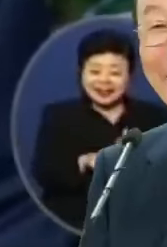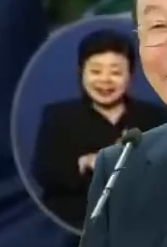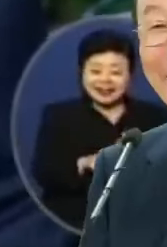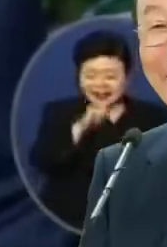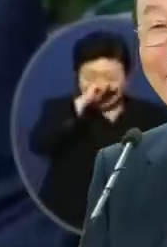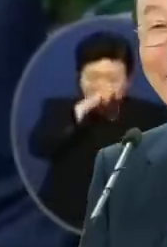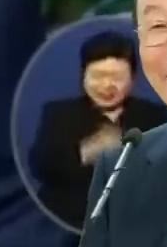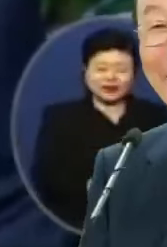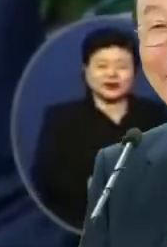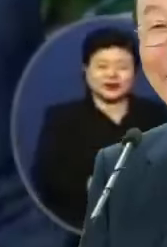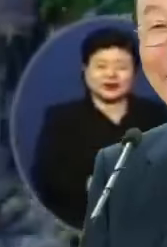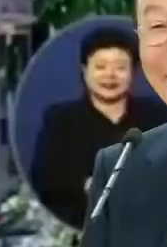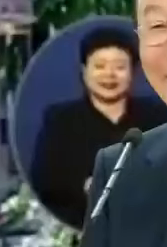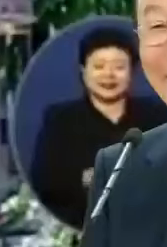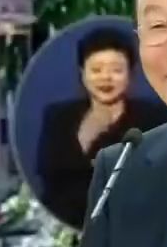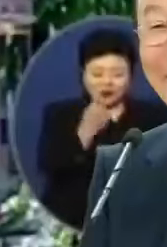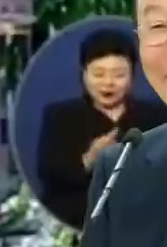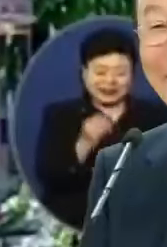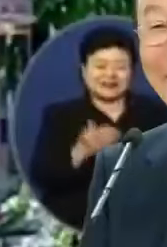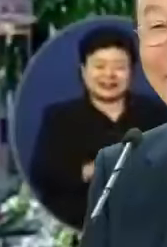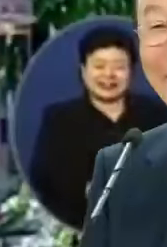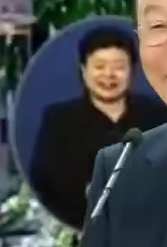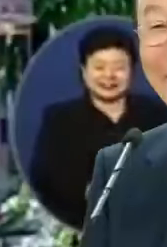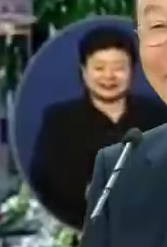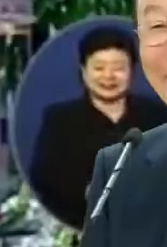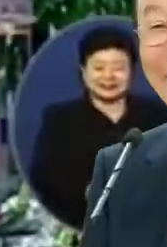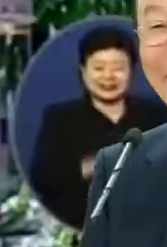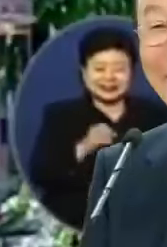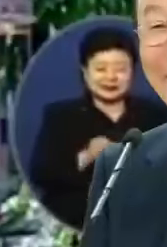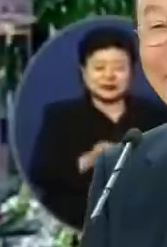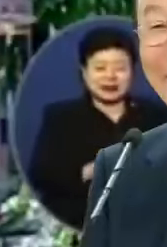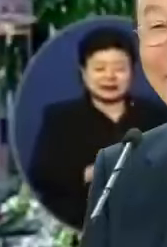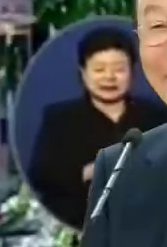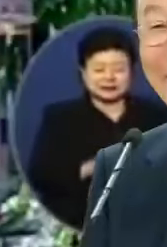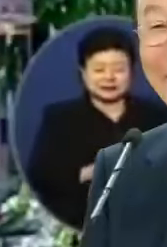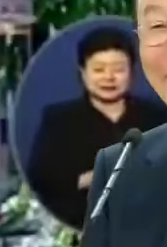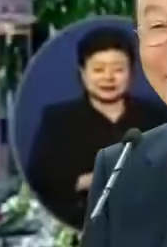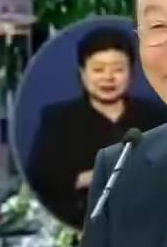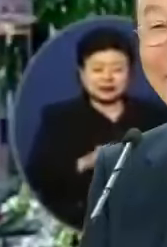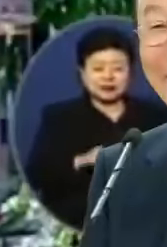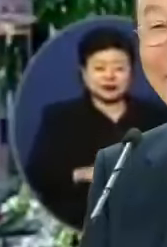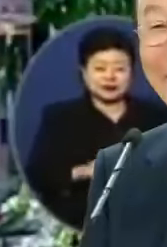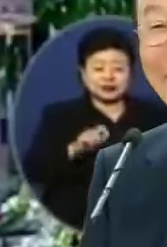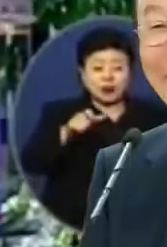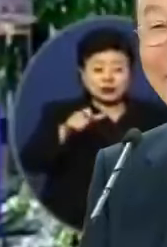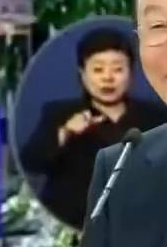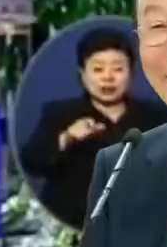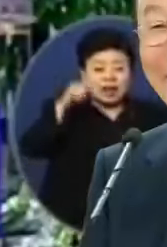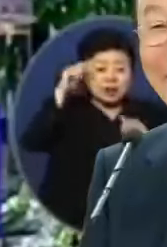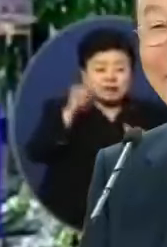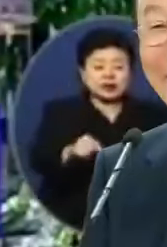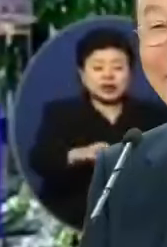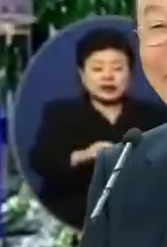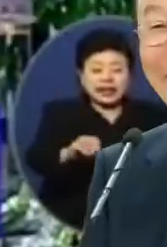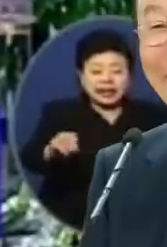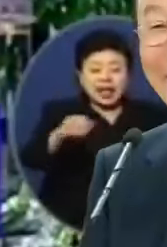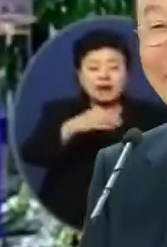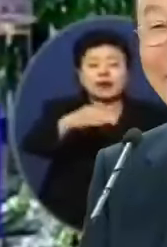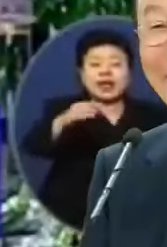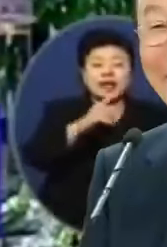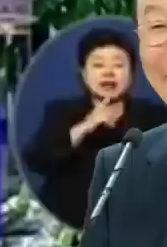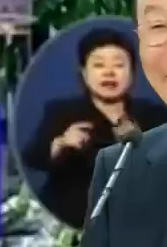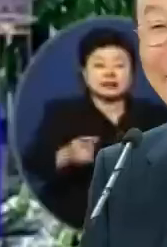형통의 성령이 형통해 주는 것입니다. 시편 147편 15절로 18절에 보면 그의 명령을 땅에